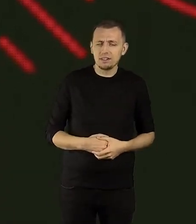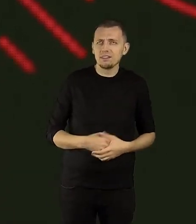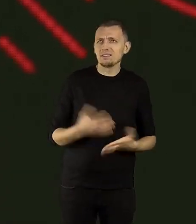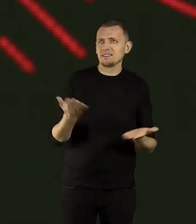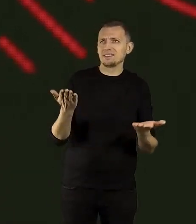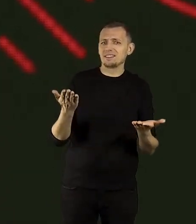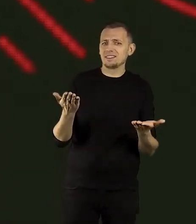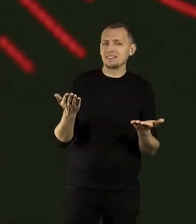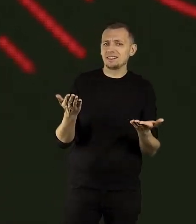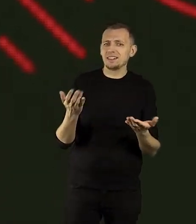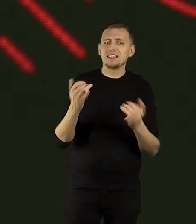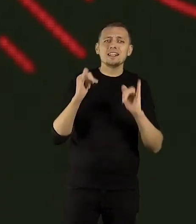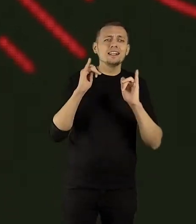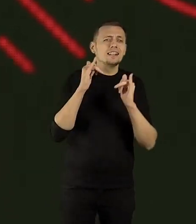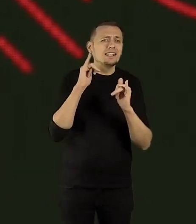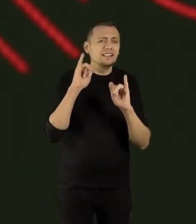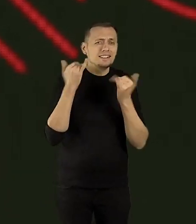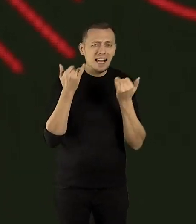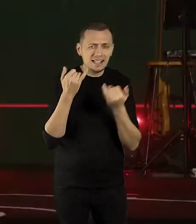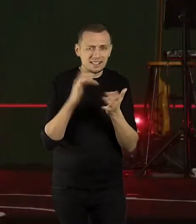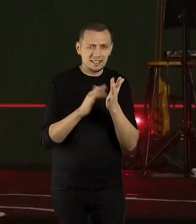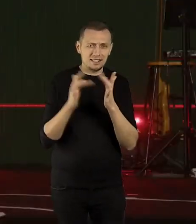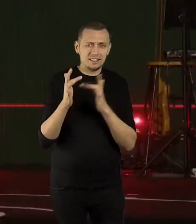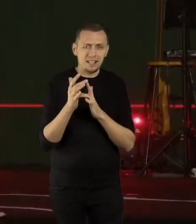Chrystus uczyni w przyszłości?